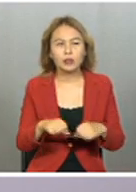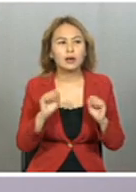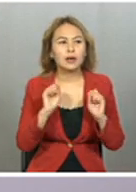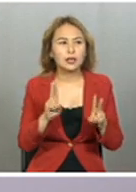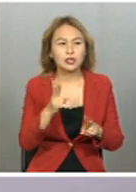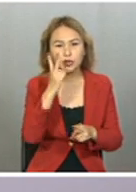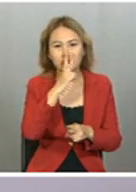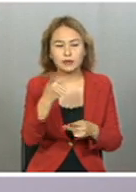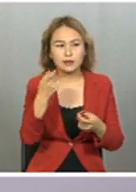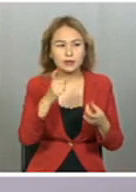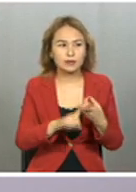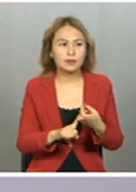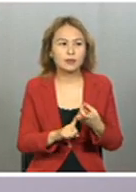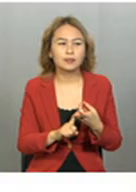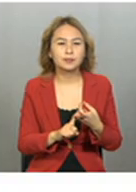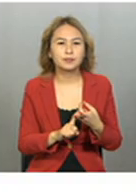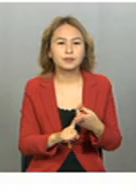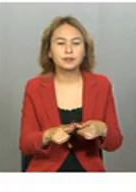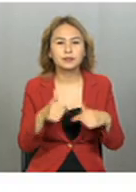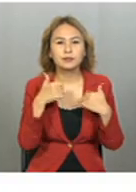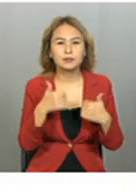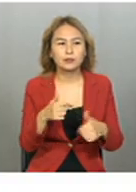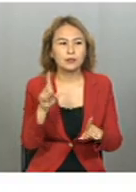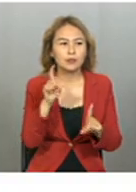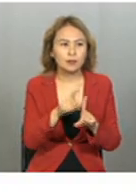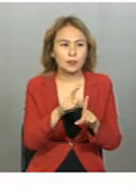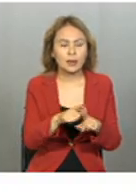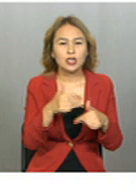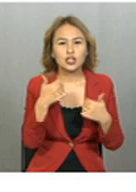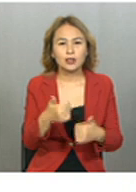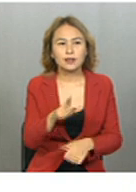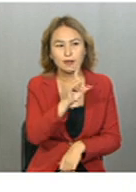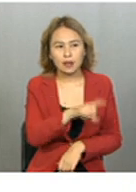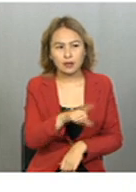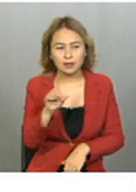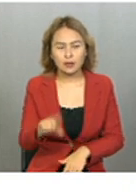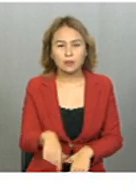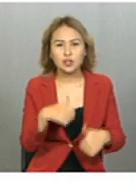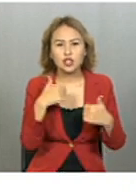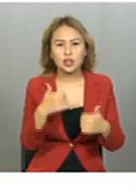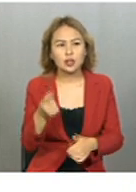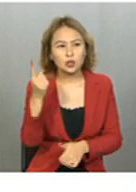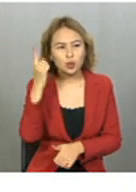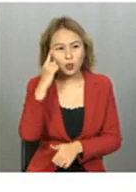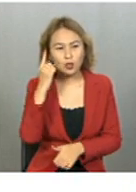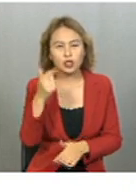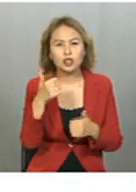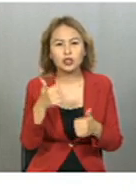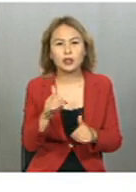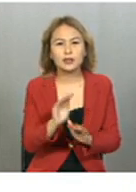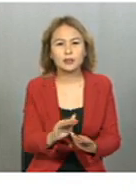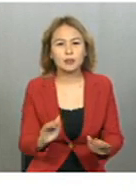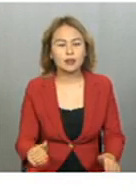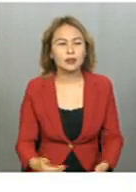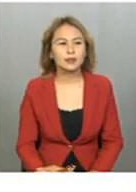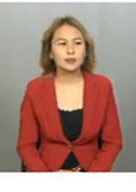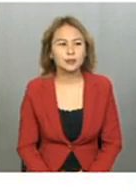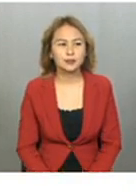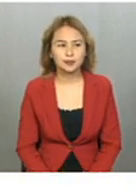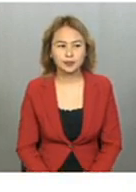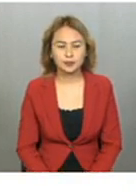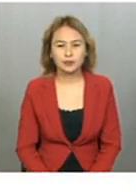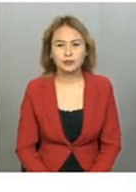қарай жіктеңіз. Жақсы сөз, жақсы адам, жақсы ой, жақсы